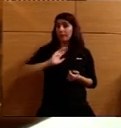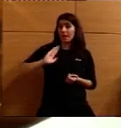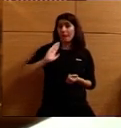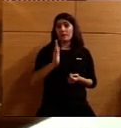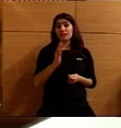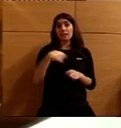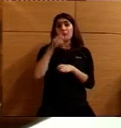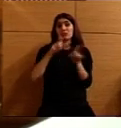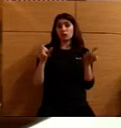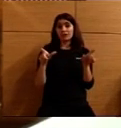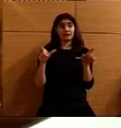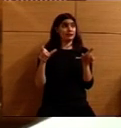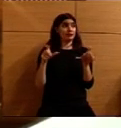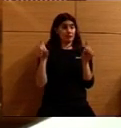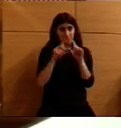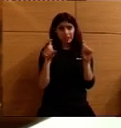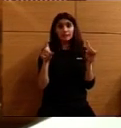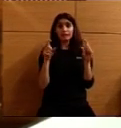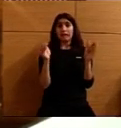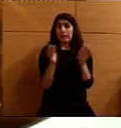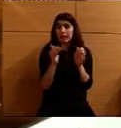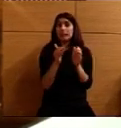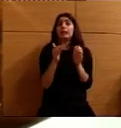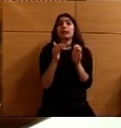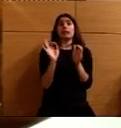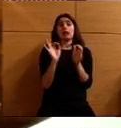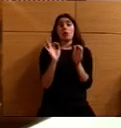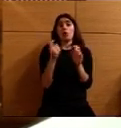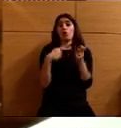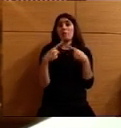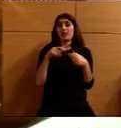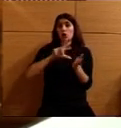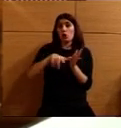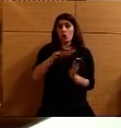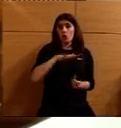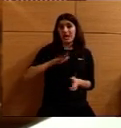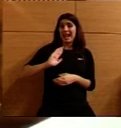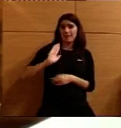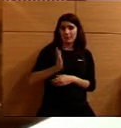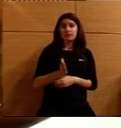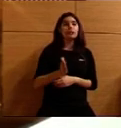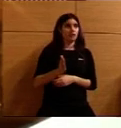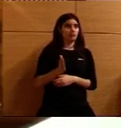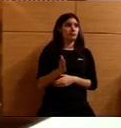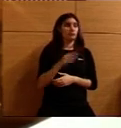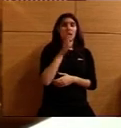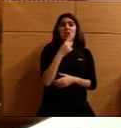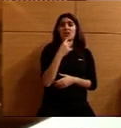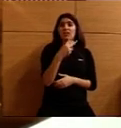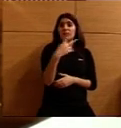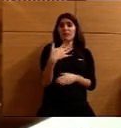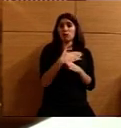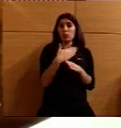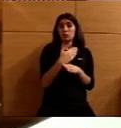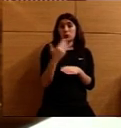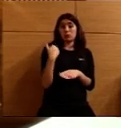a aquestes persones i empreses menudes o comerç local, que ara sí, ara se trauen el del 25 d'octubre